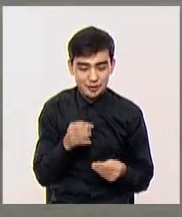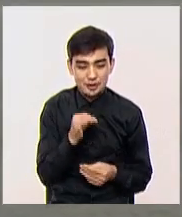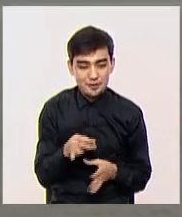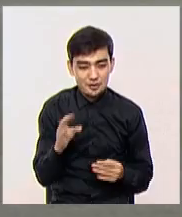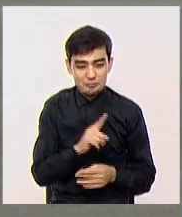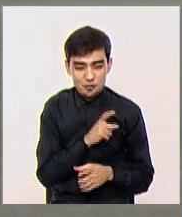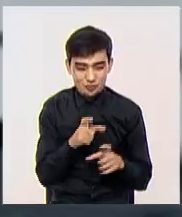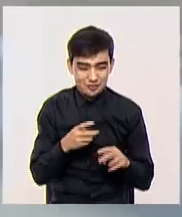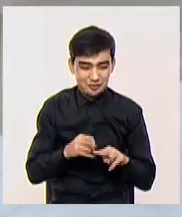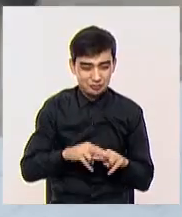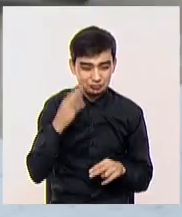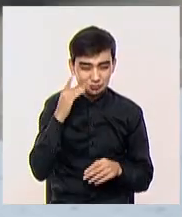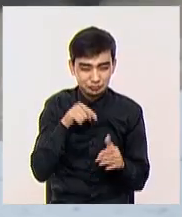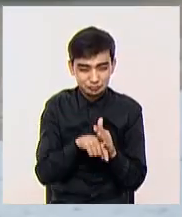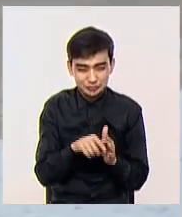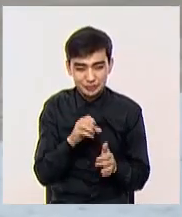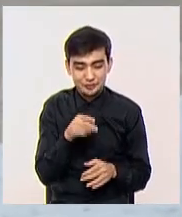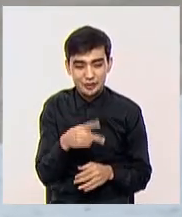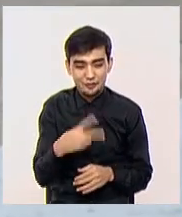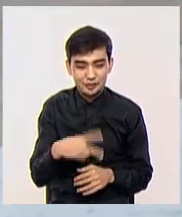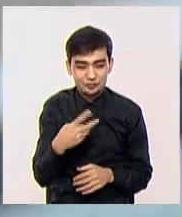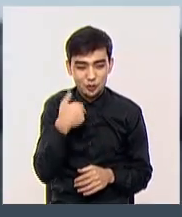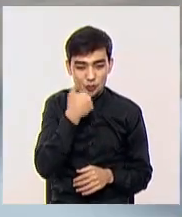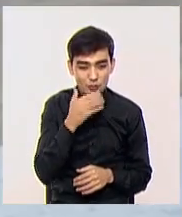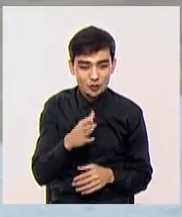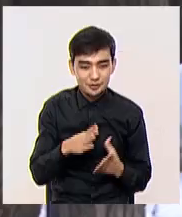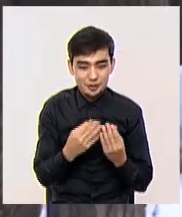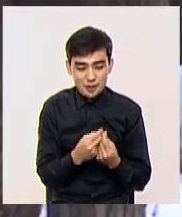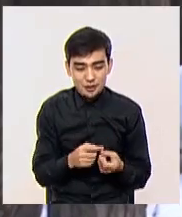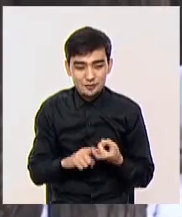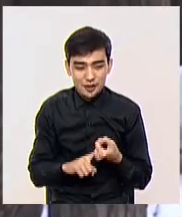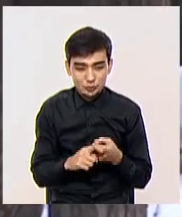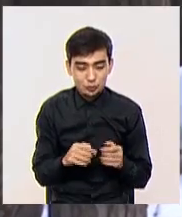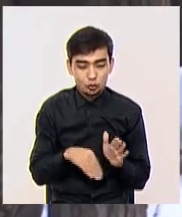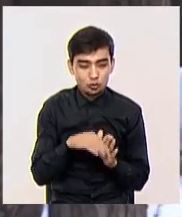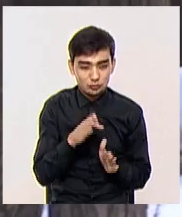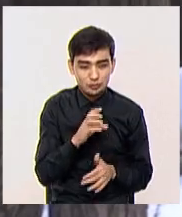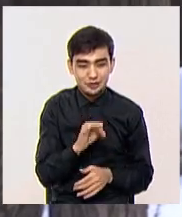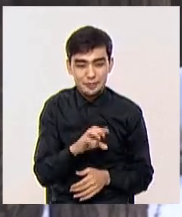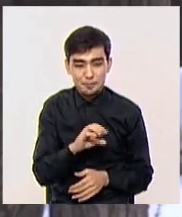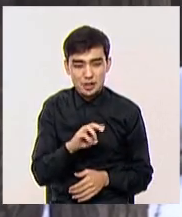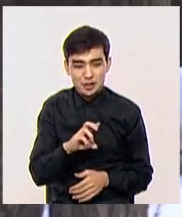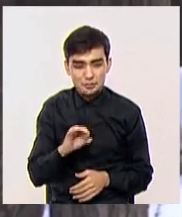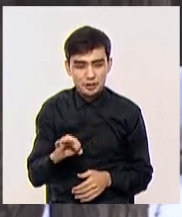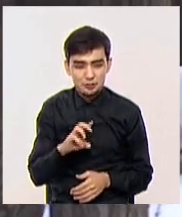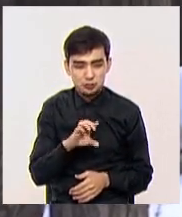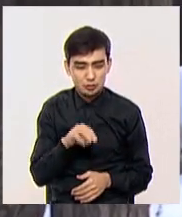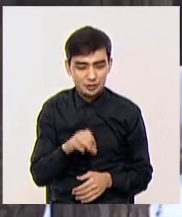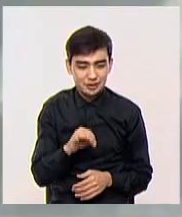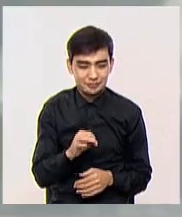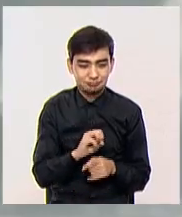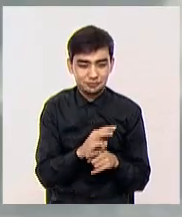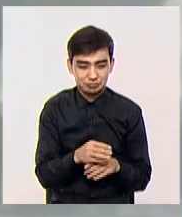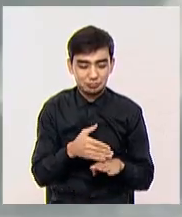знаний уверяют, что 2022 станет годом укрепления семейных отношений и бэйби-бума, а коронавирус будет постепенно